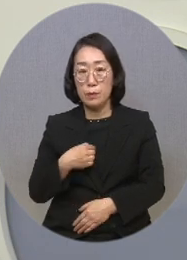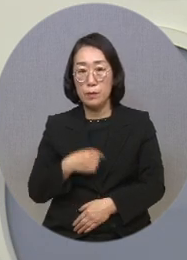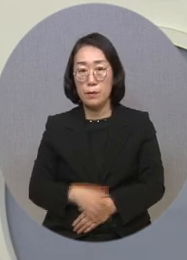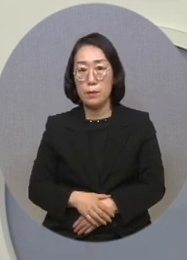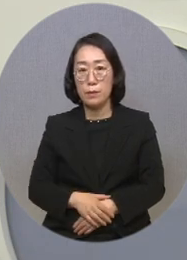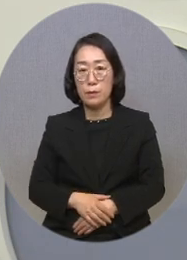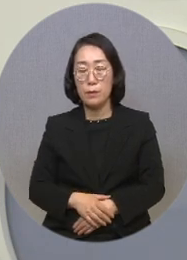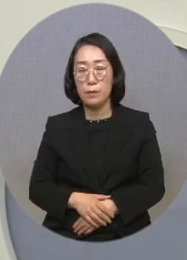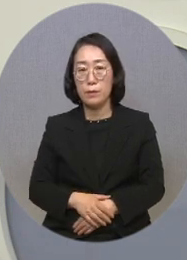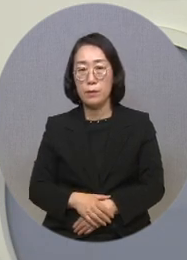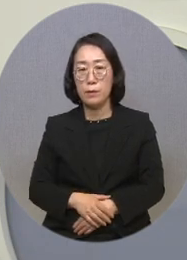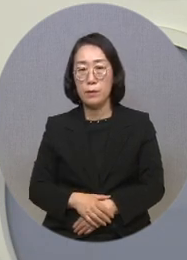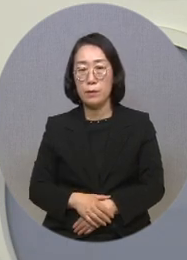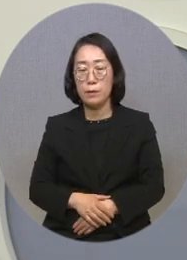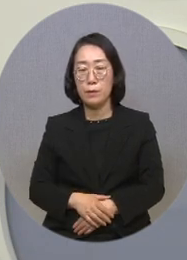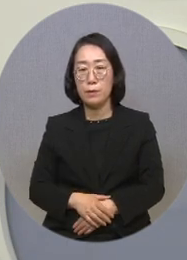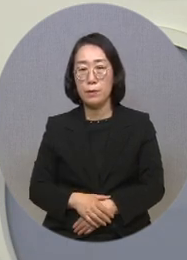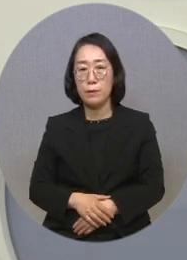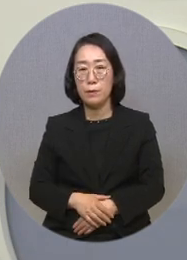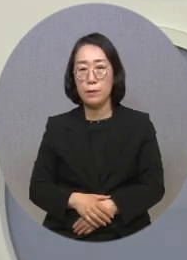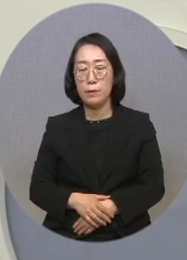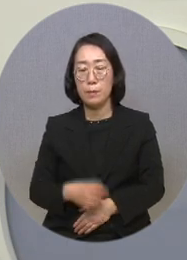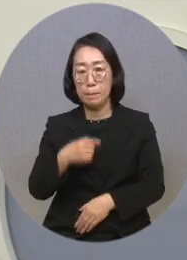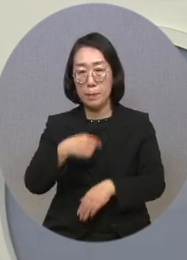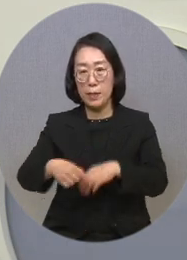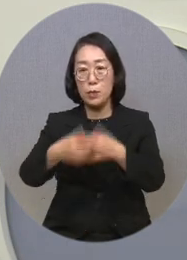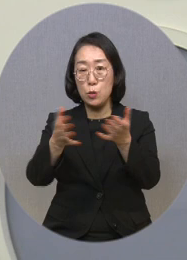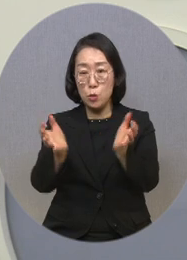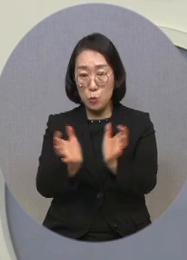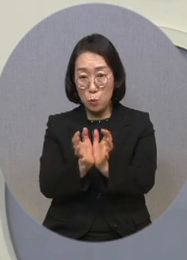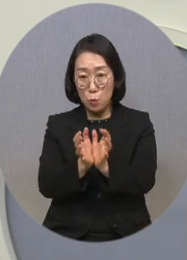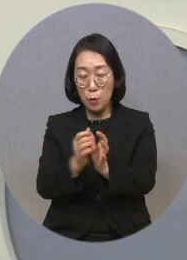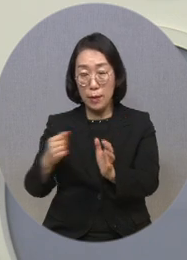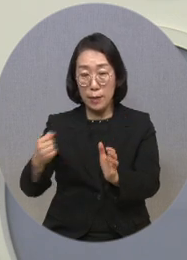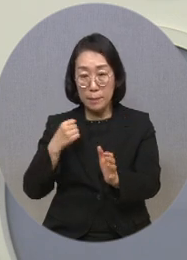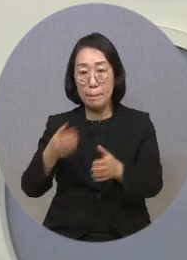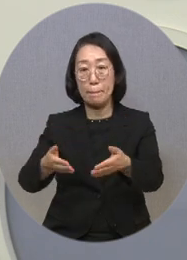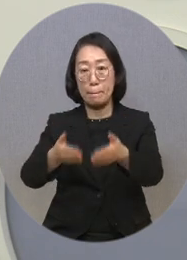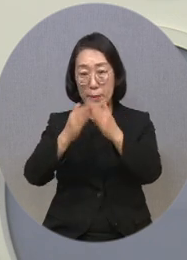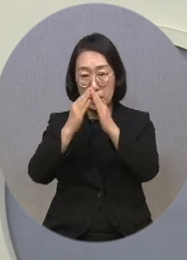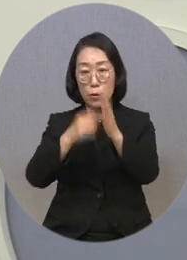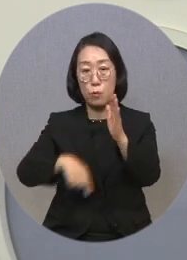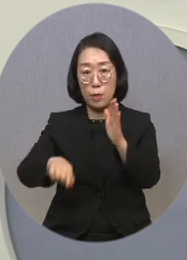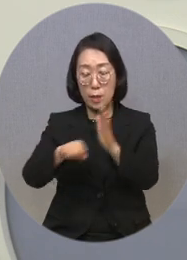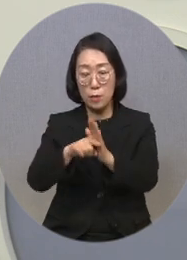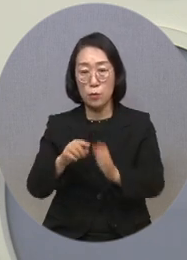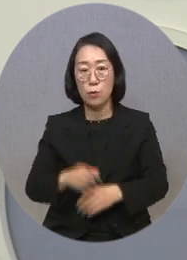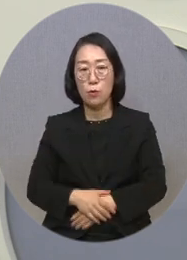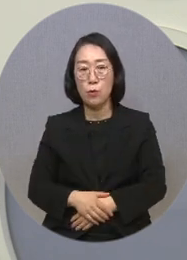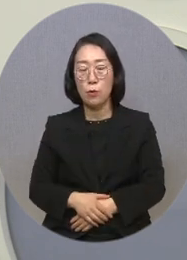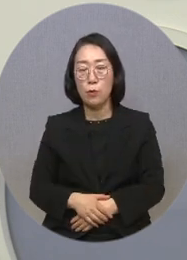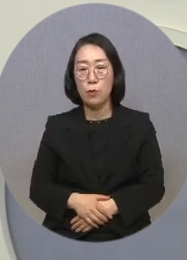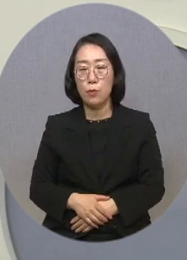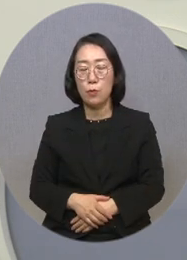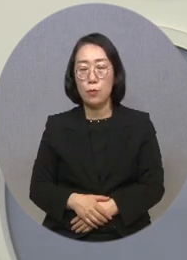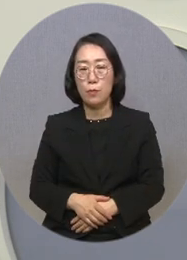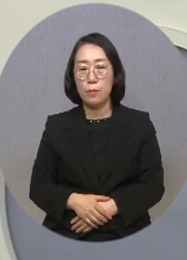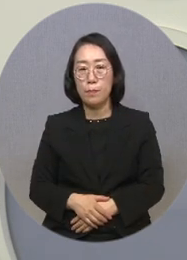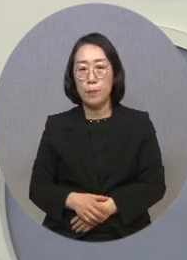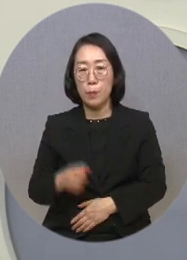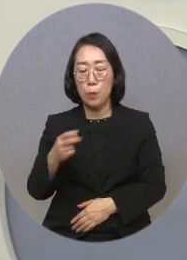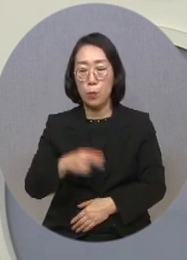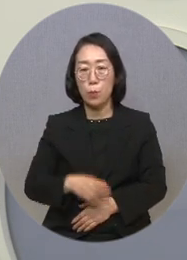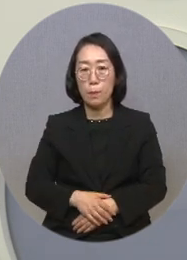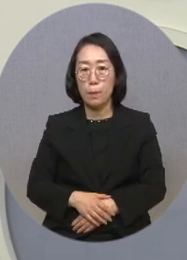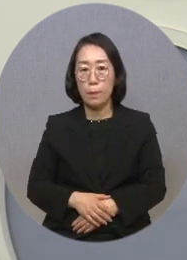예. 우리 민족 정기를 세우기 위해서 국선언을 했어요. 그리고 제가